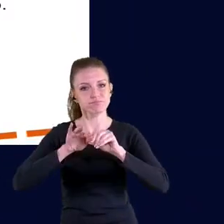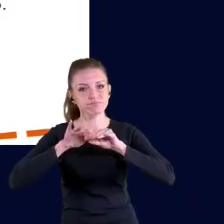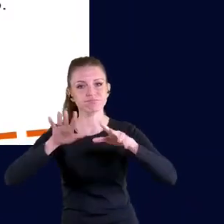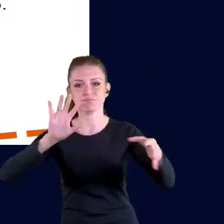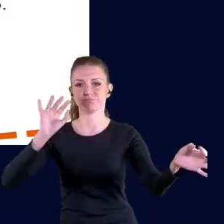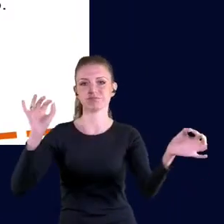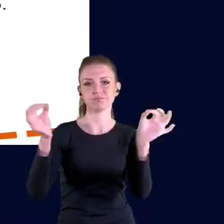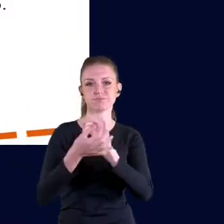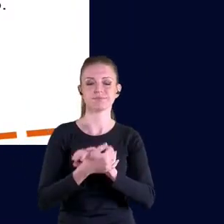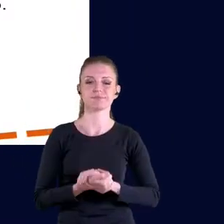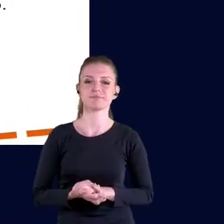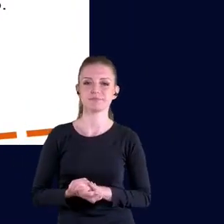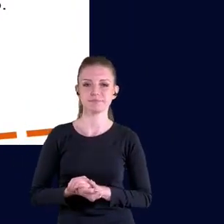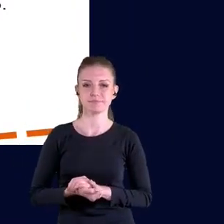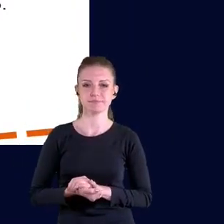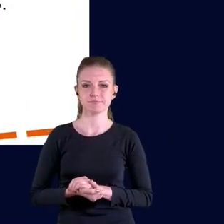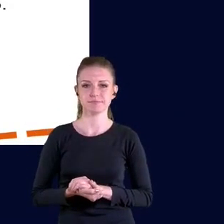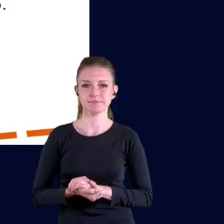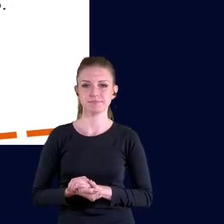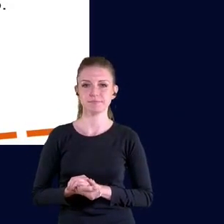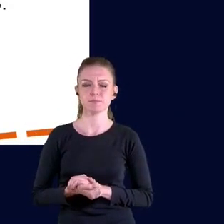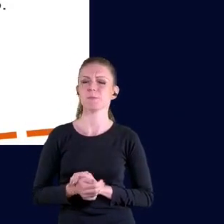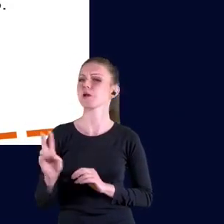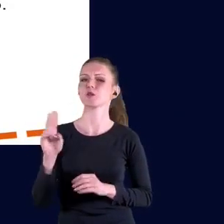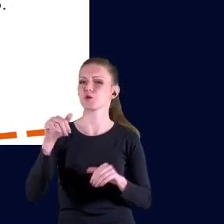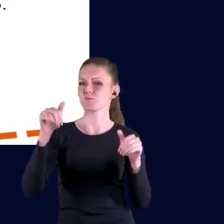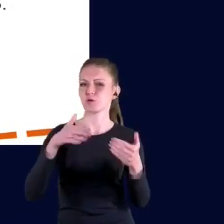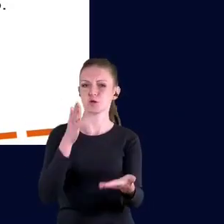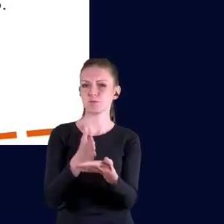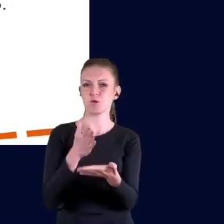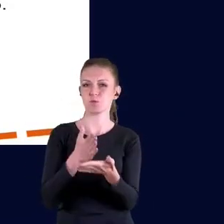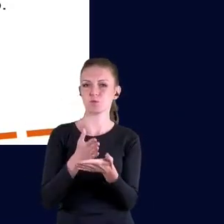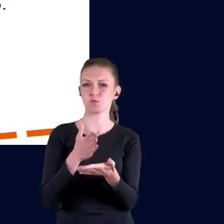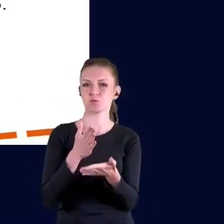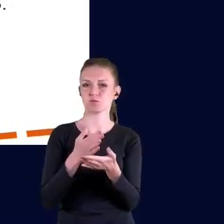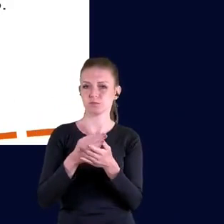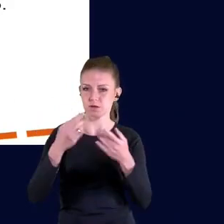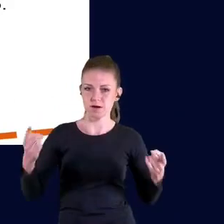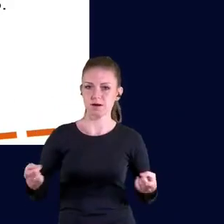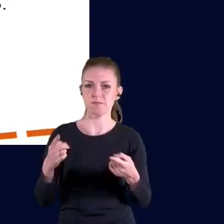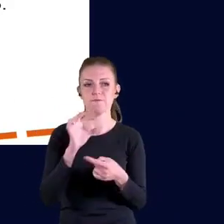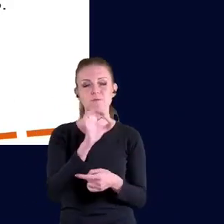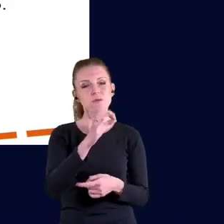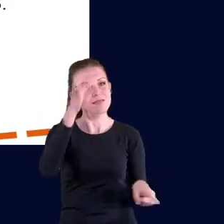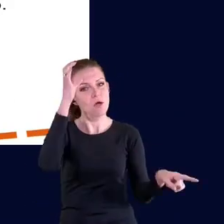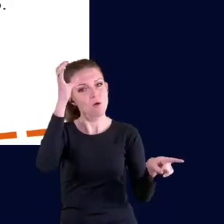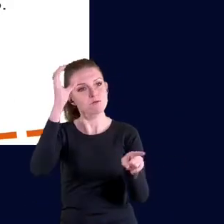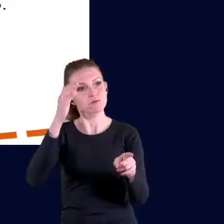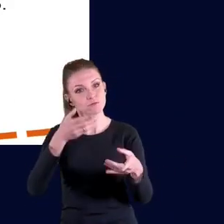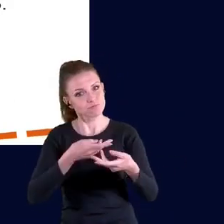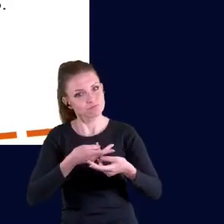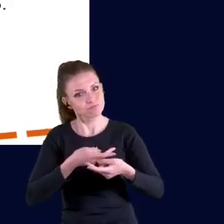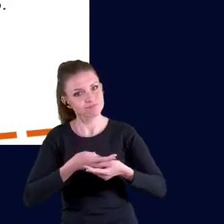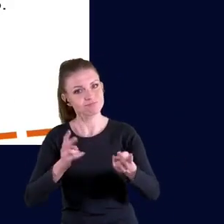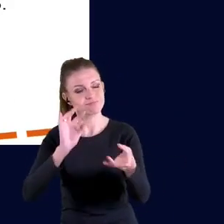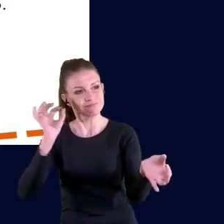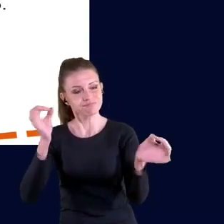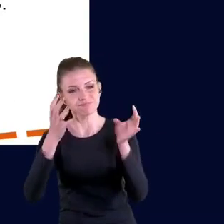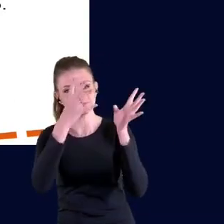kto zatem może wspomóc w promowaniu dorobku Biblioteka